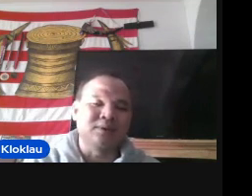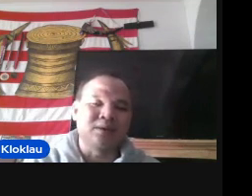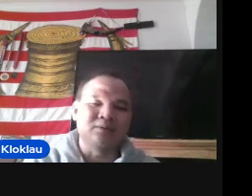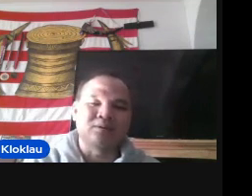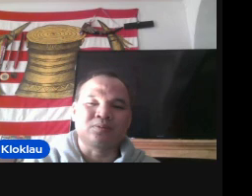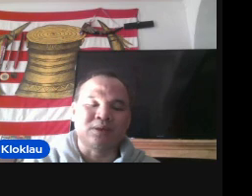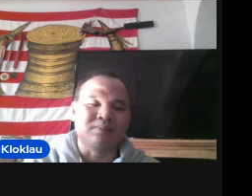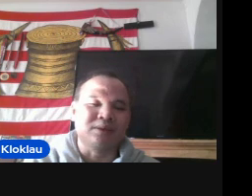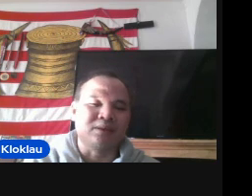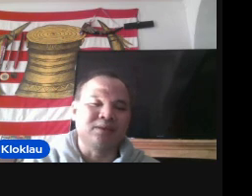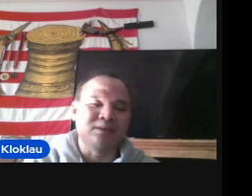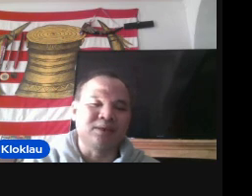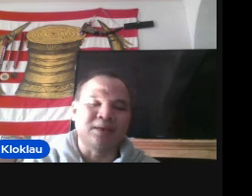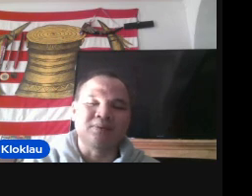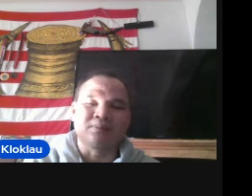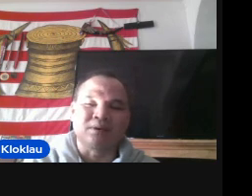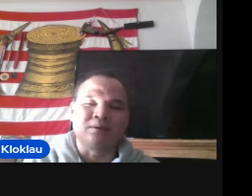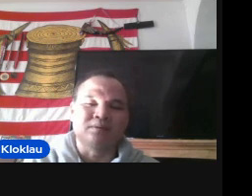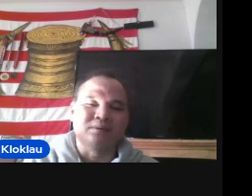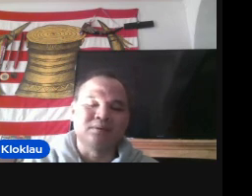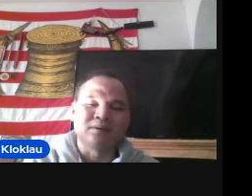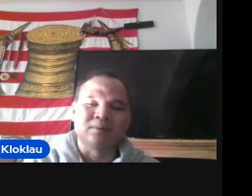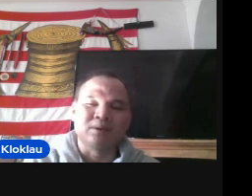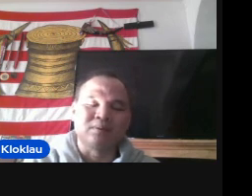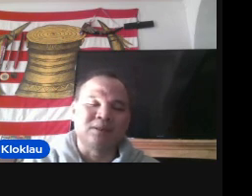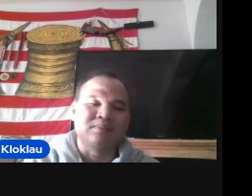ามมีอย่างเราตรูตามมีอย่างอินเดียตามมีมาเนาะ